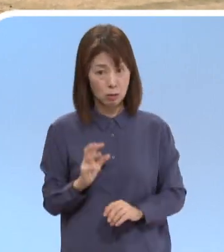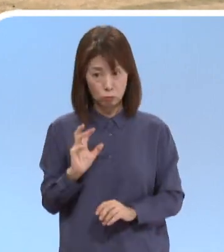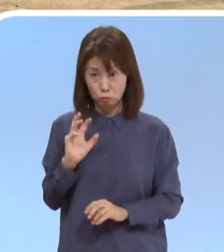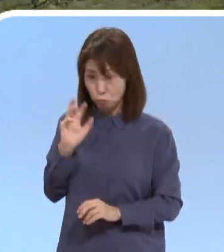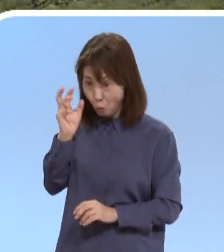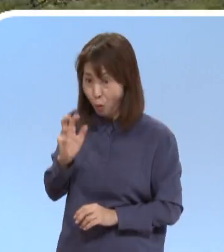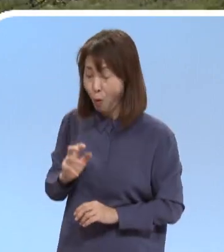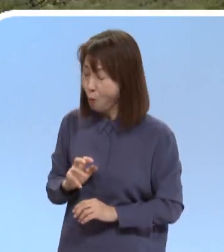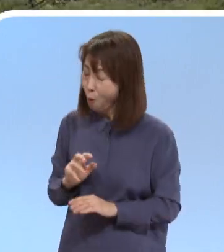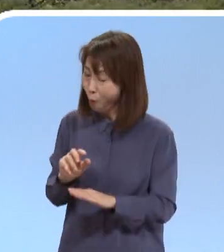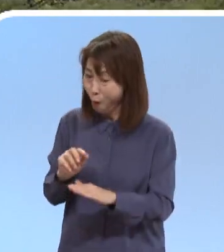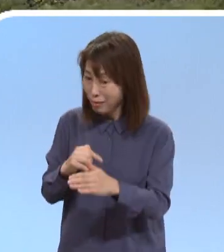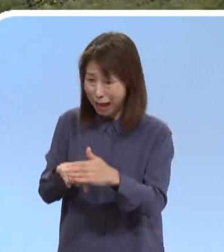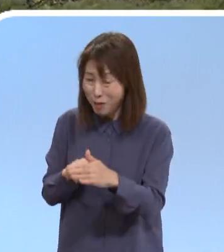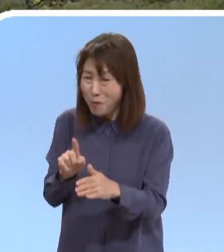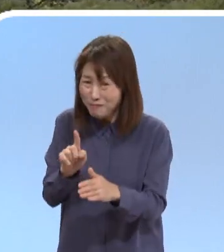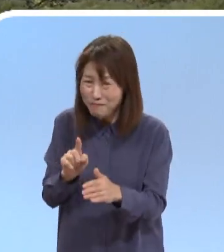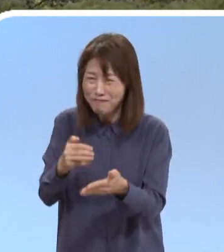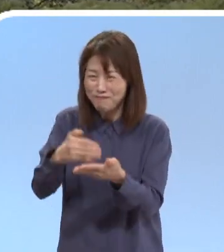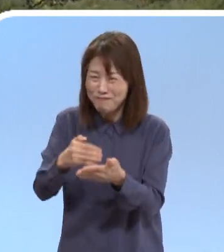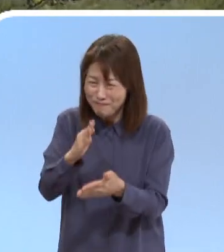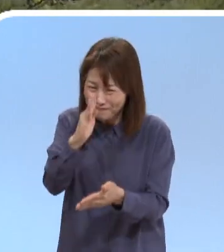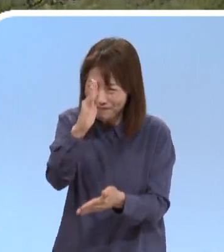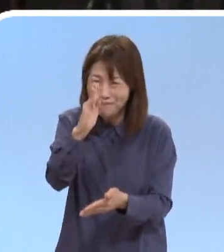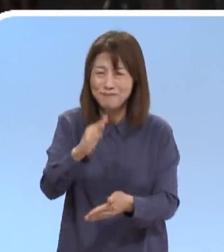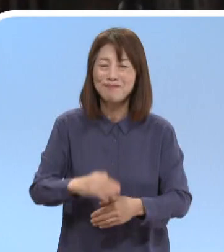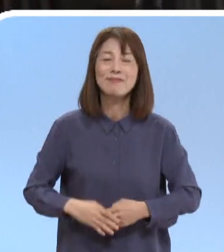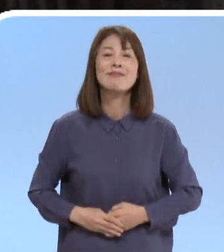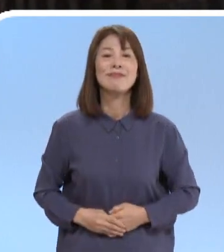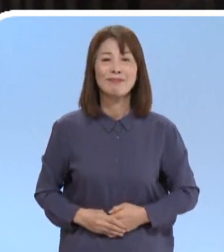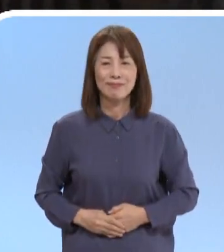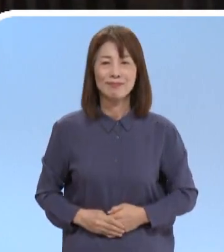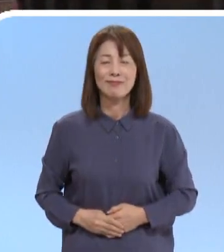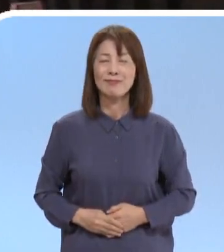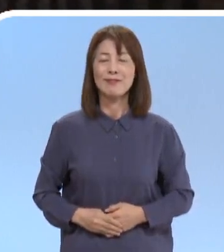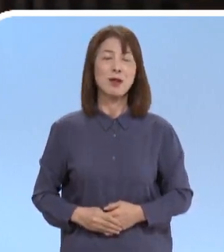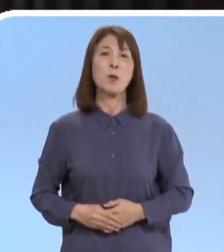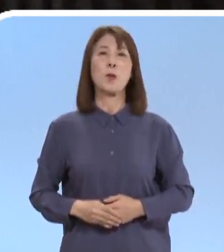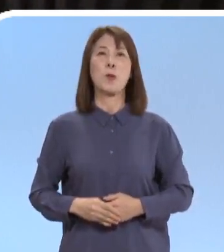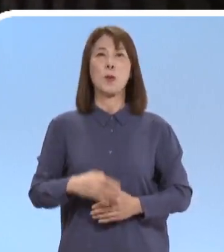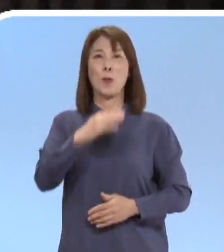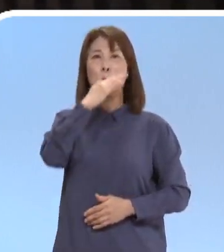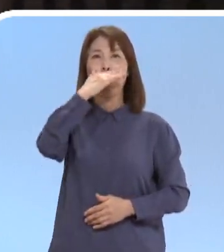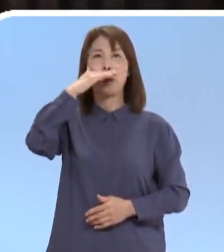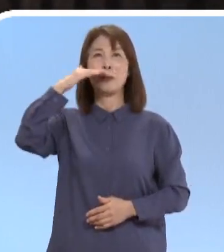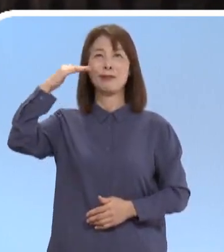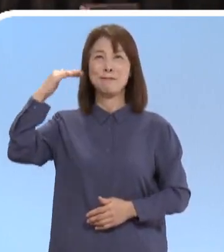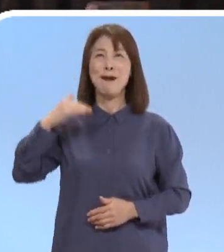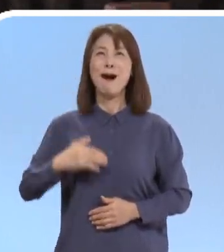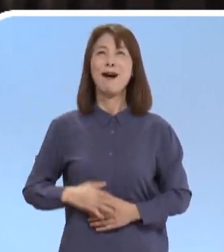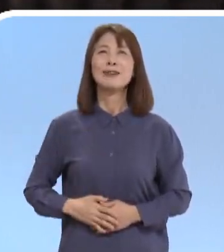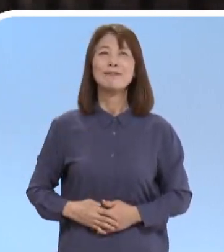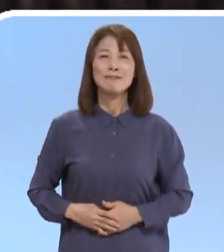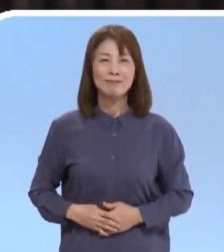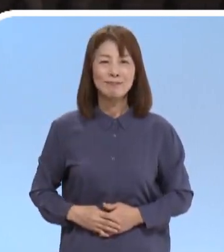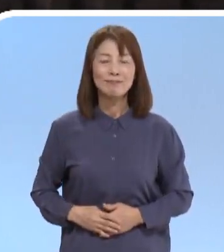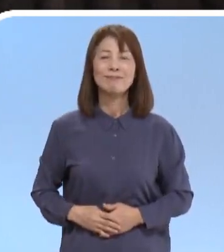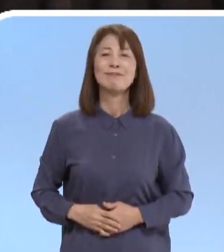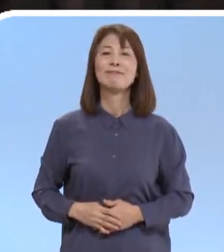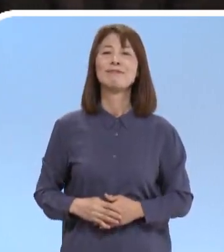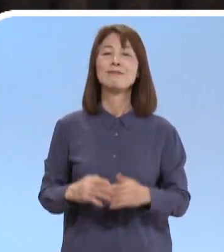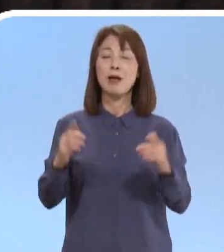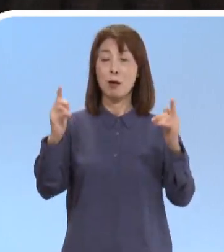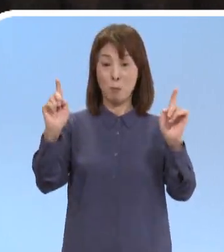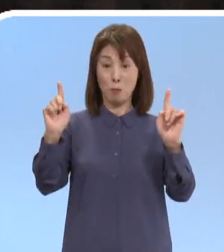させていただきます。 はい、よろしくお願いします。 いや、立派やな、本当。 で、この門くぐって最